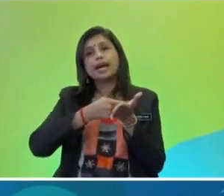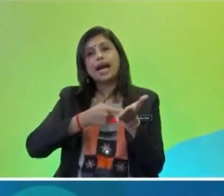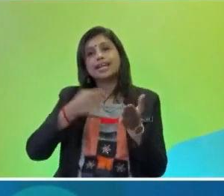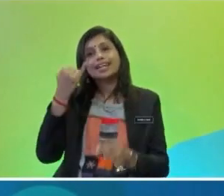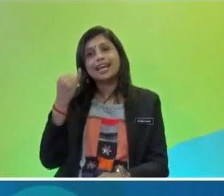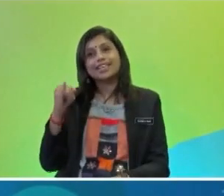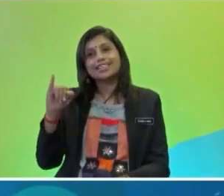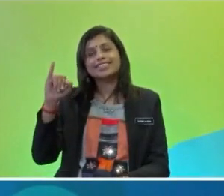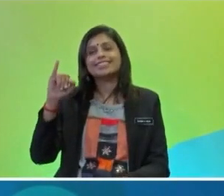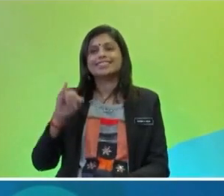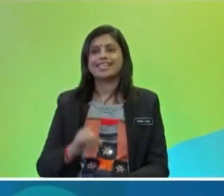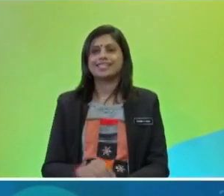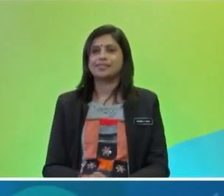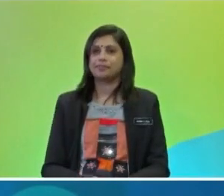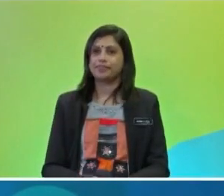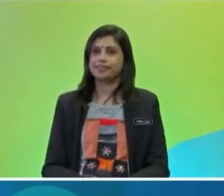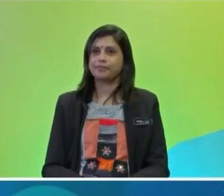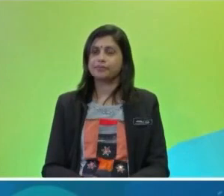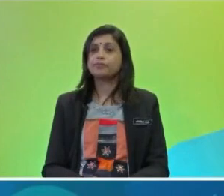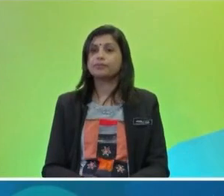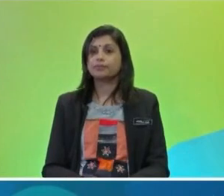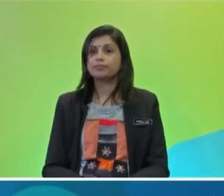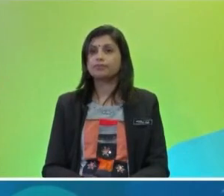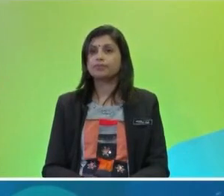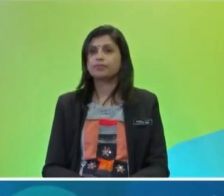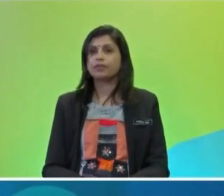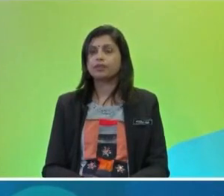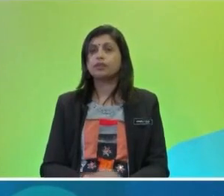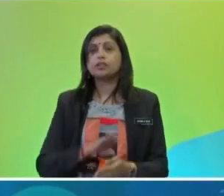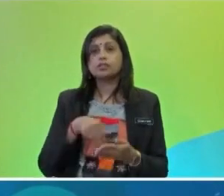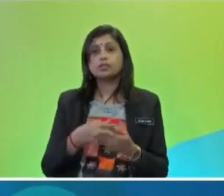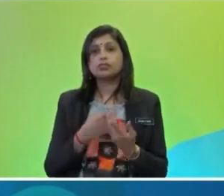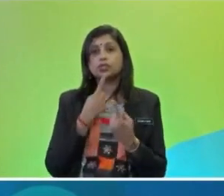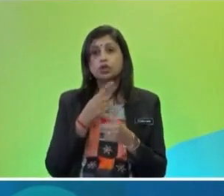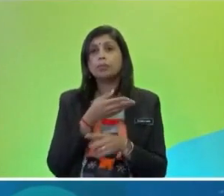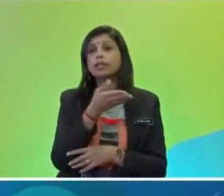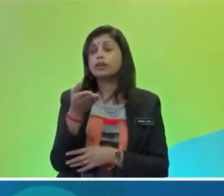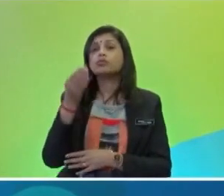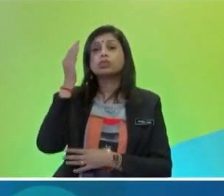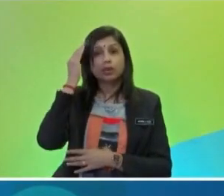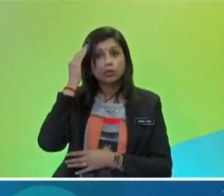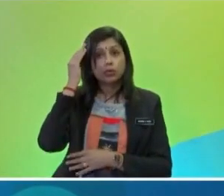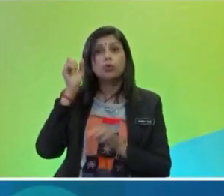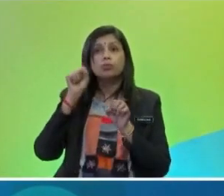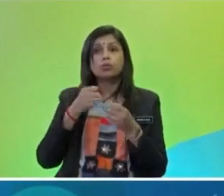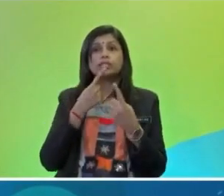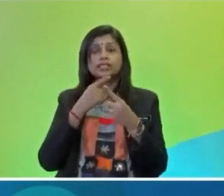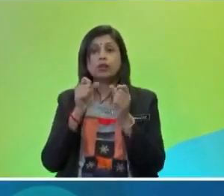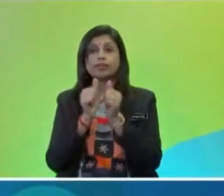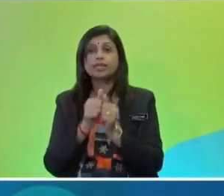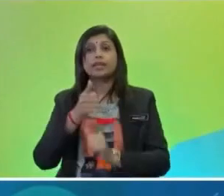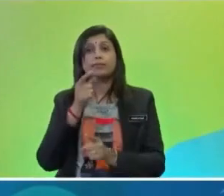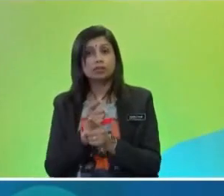menghargai jasa mereka. Adakah jawapannya betul? Ya! Ya, tepat sekali. Kita memberikan hadiah kepada jiran untuk menghargai